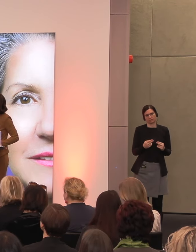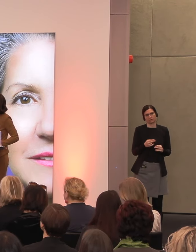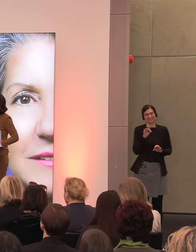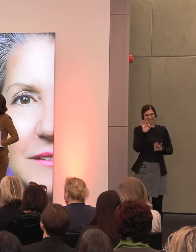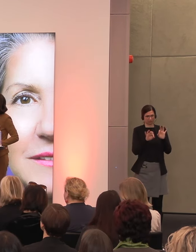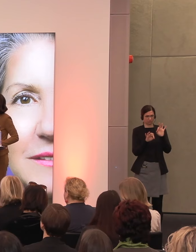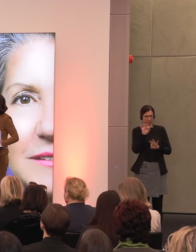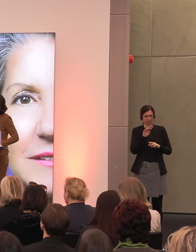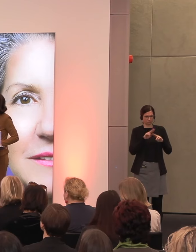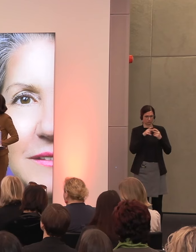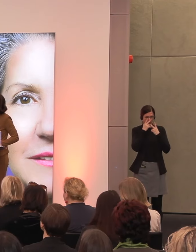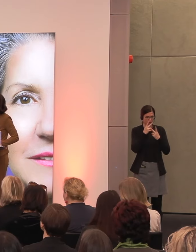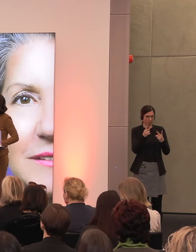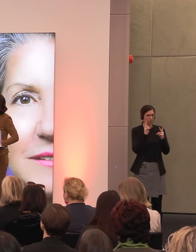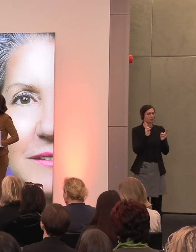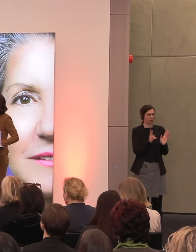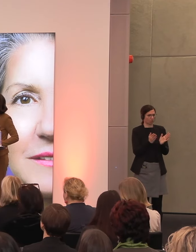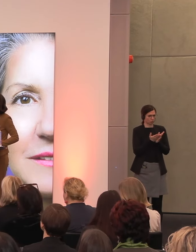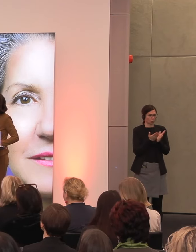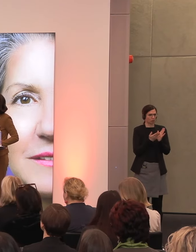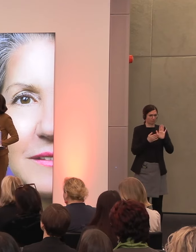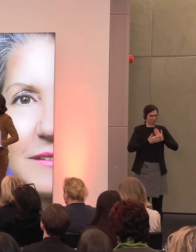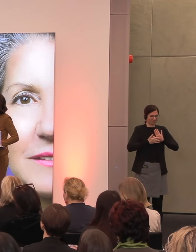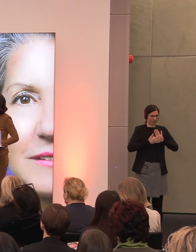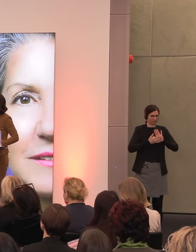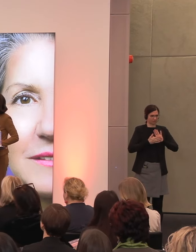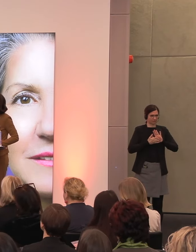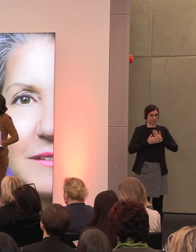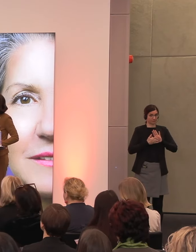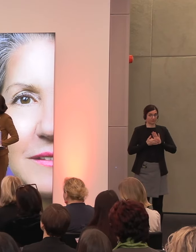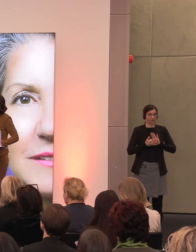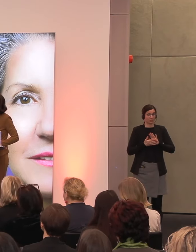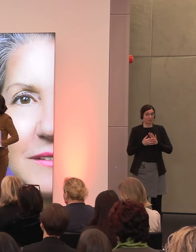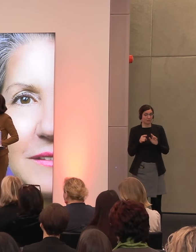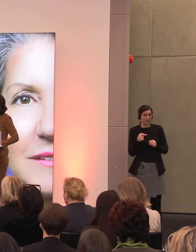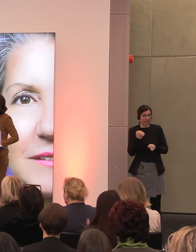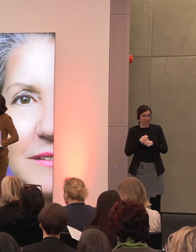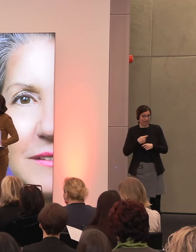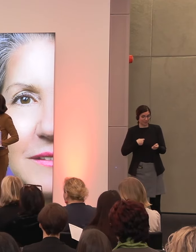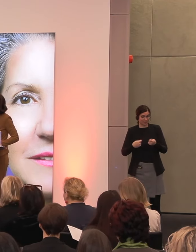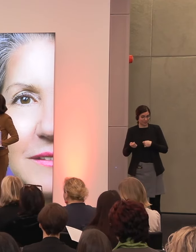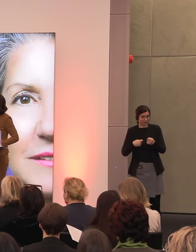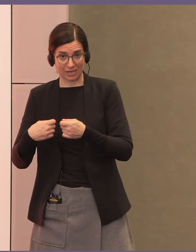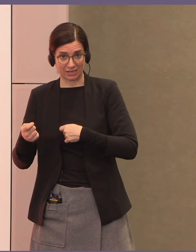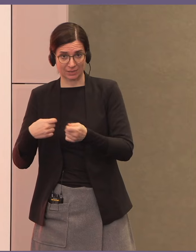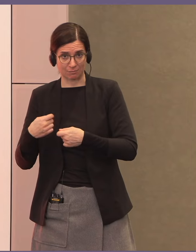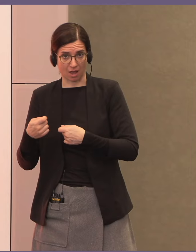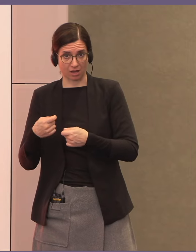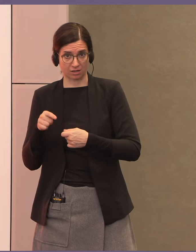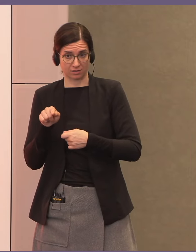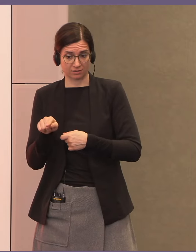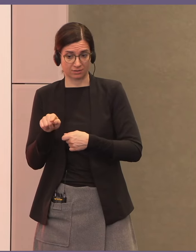statistisch kann man auch nachweisen, dass je höher der Anteil am Arbeitsmarkt von